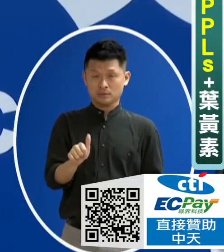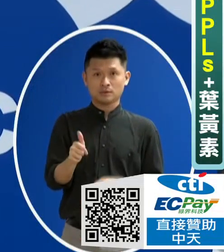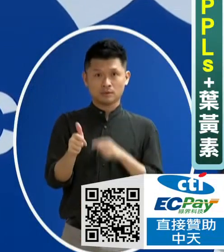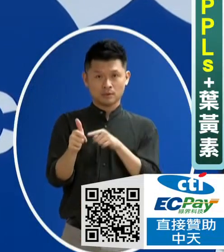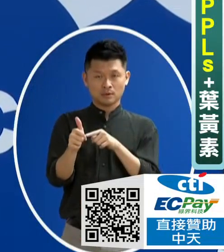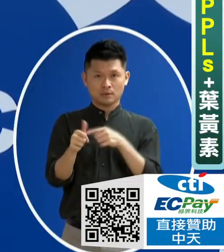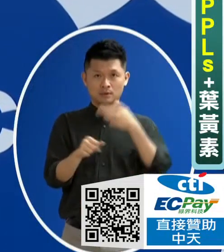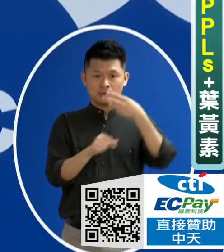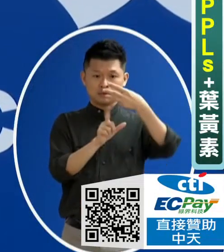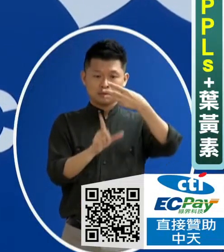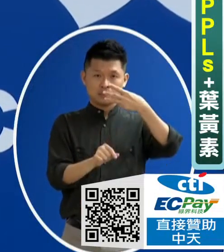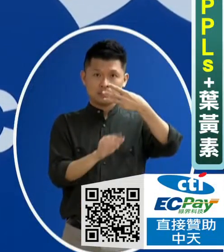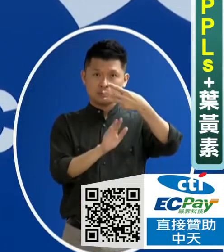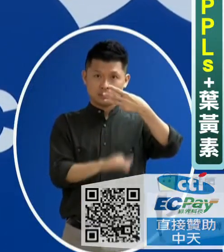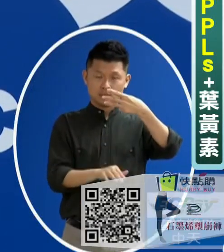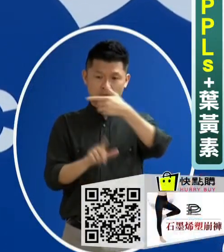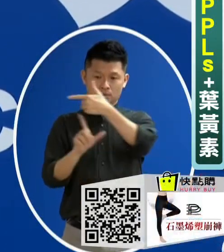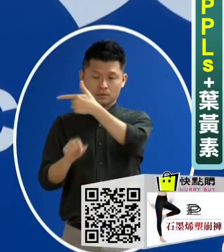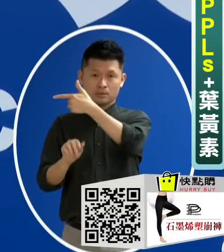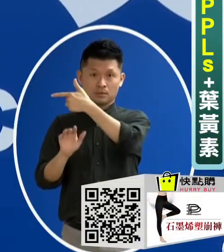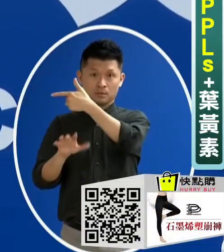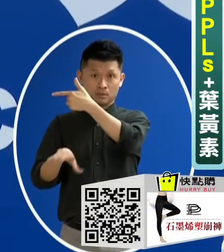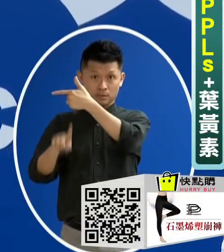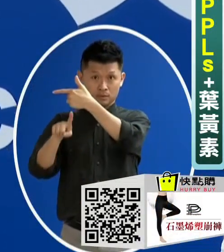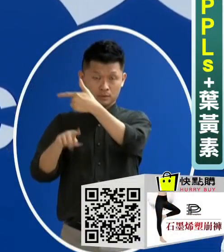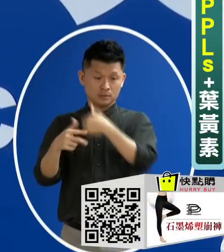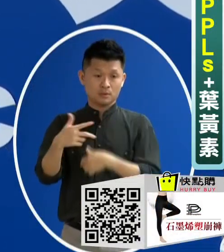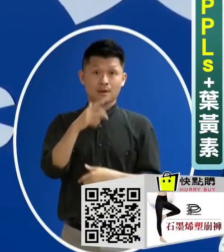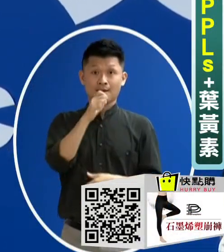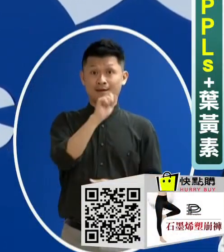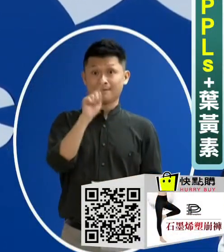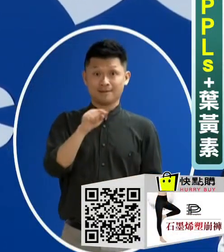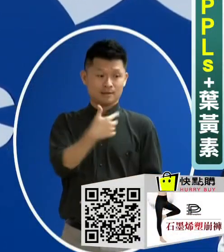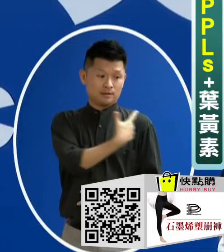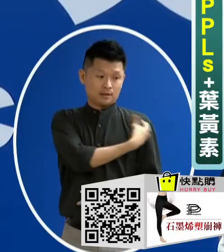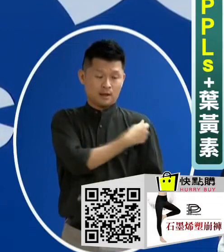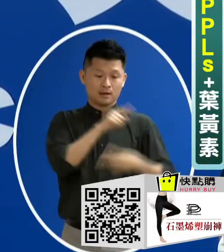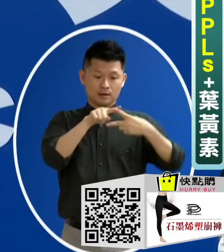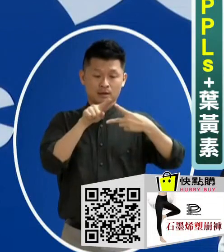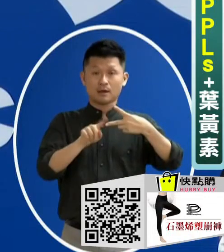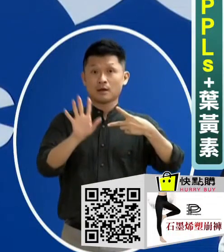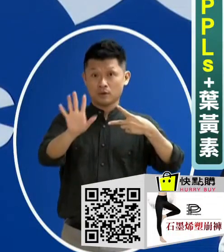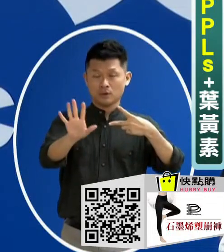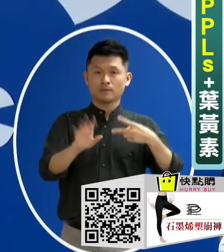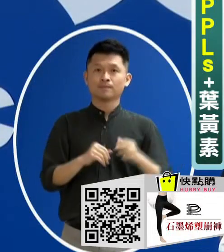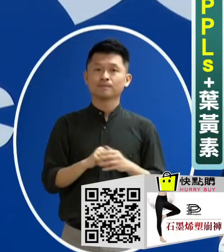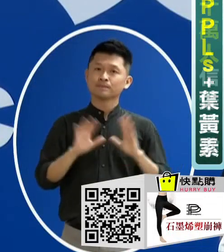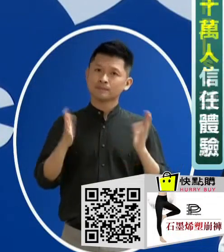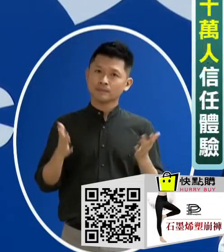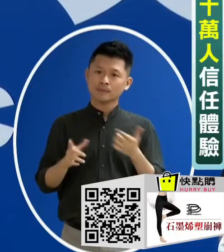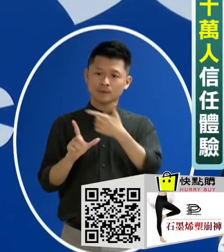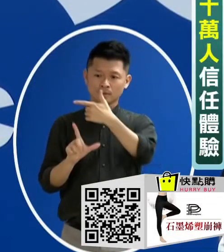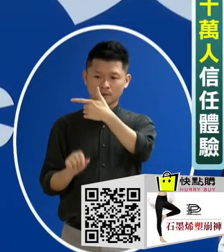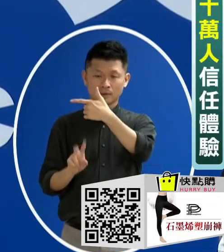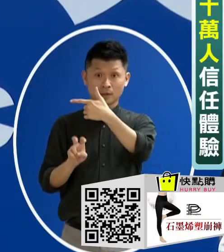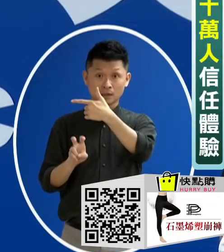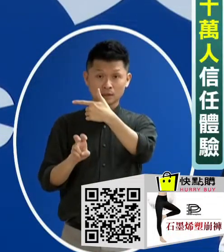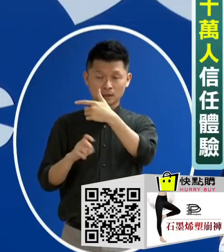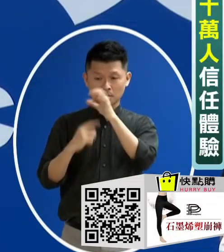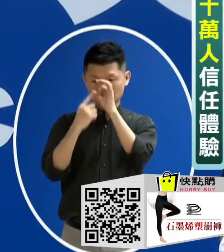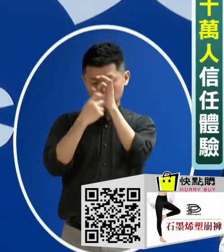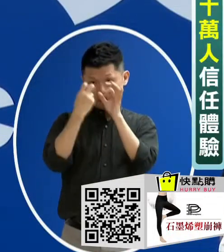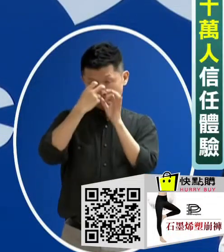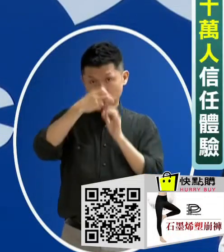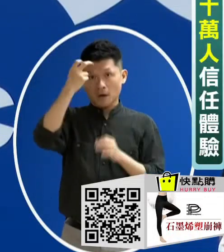三月底跟六月初都有接种过这个 AZ 的疫苗，总共两剂哈，然后是在大概22号的时候检验为阳性，